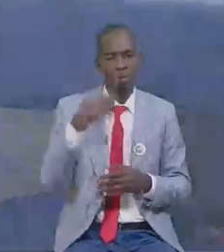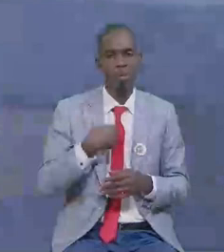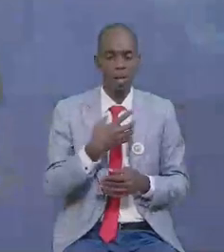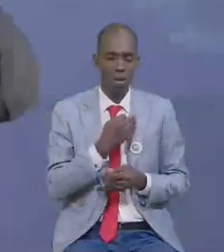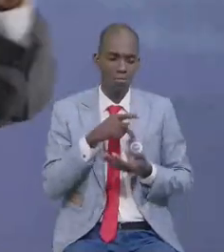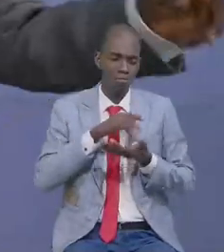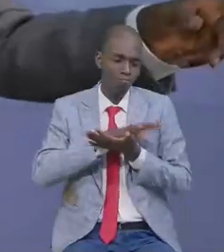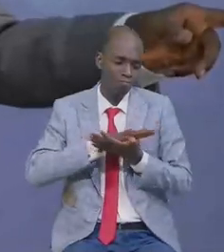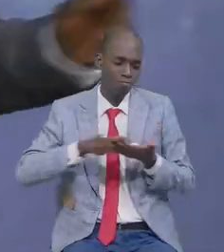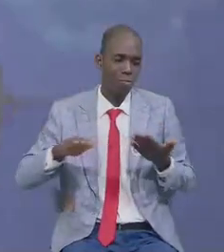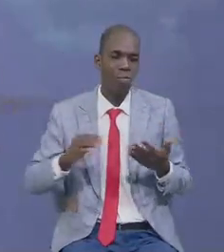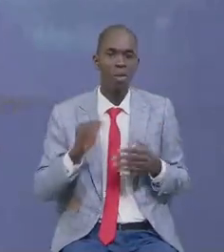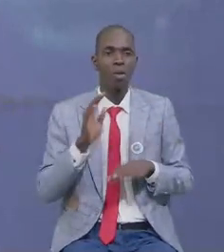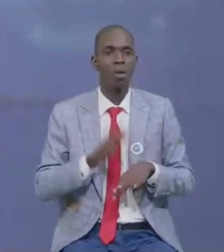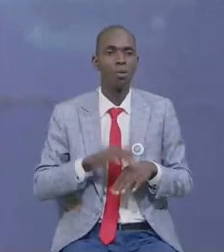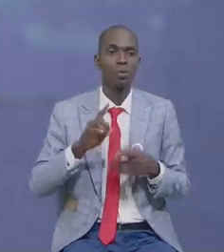me purifie, et ce,